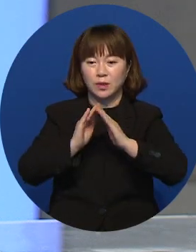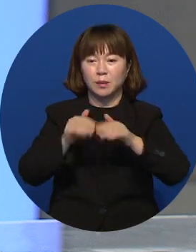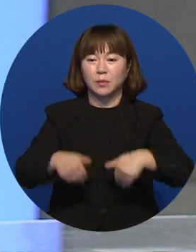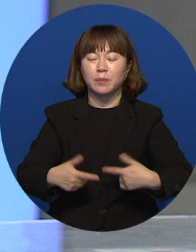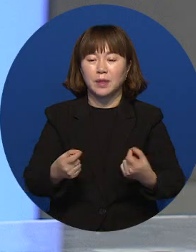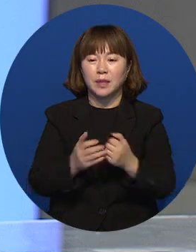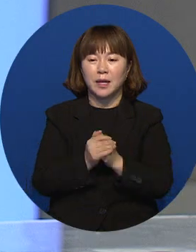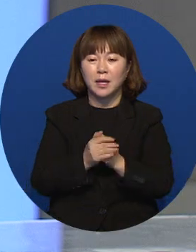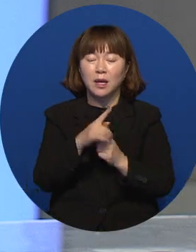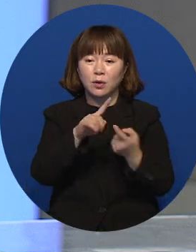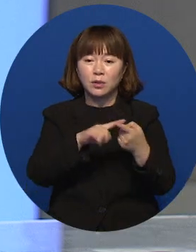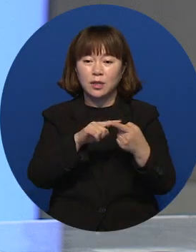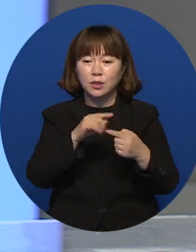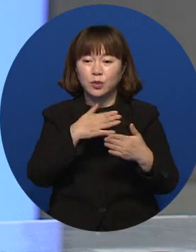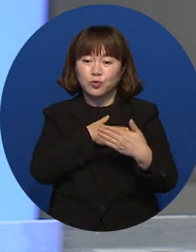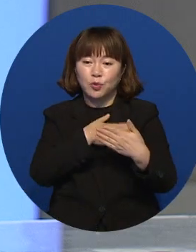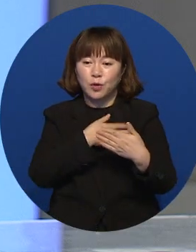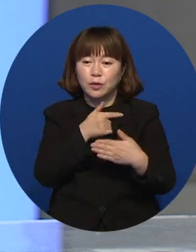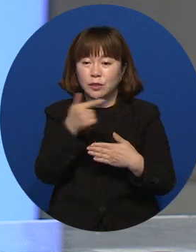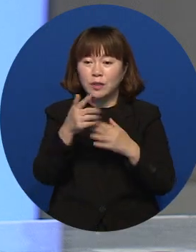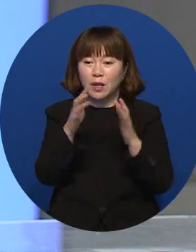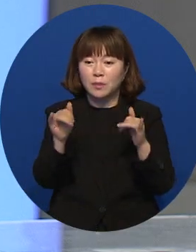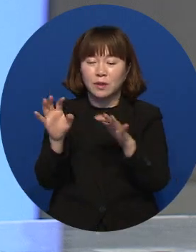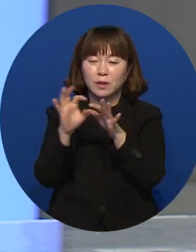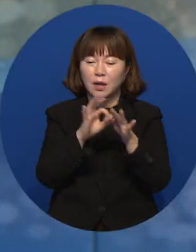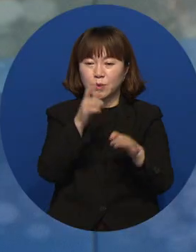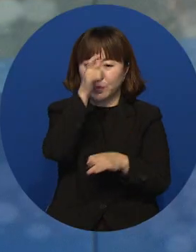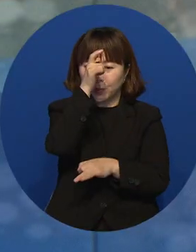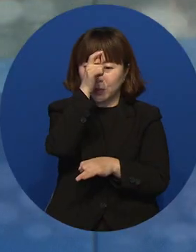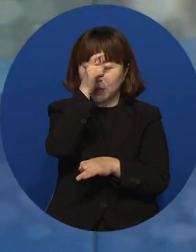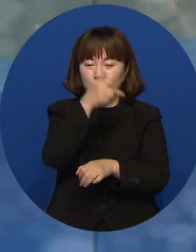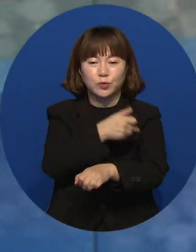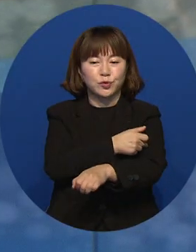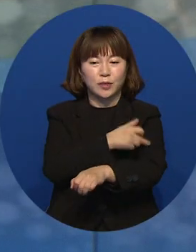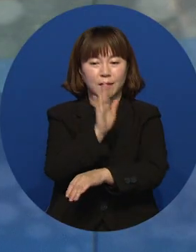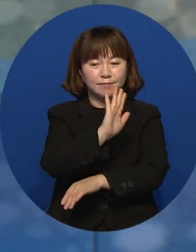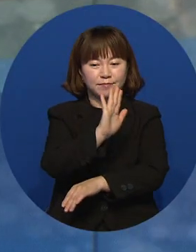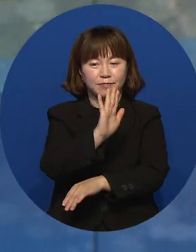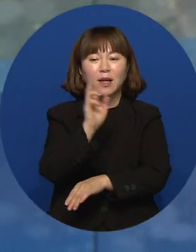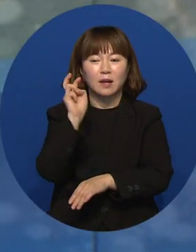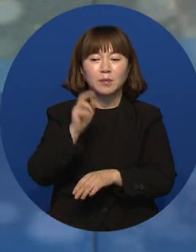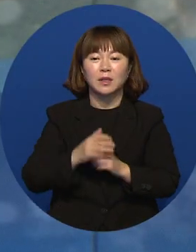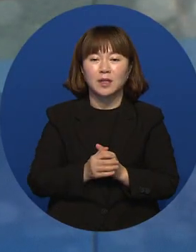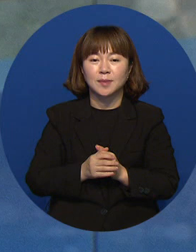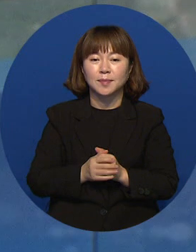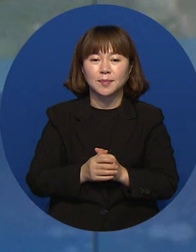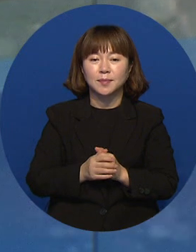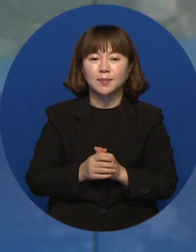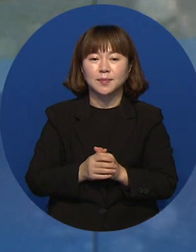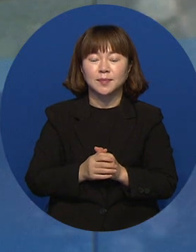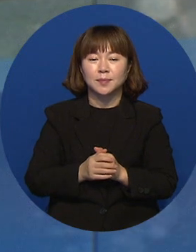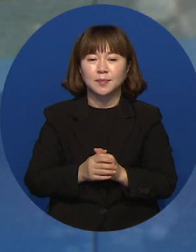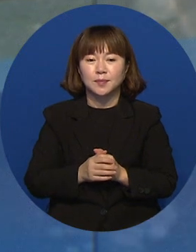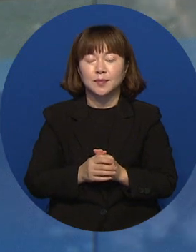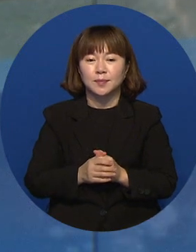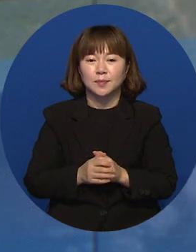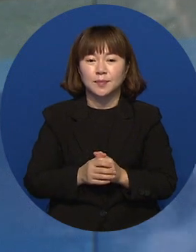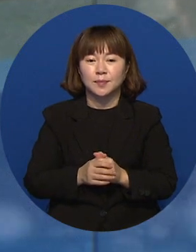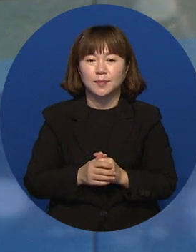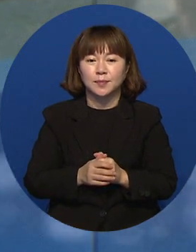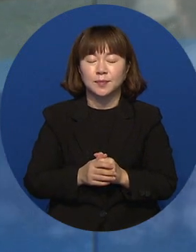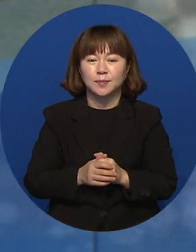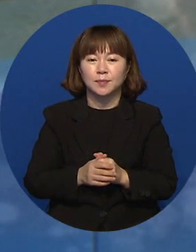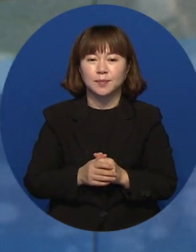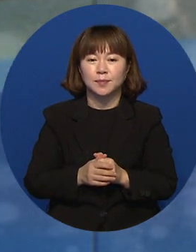계속 안 맞을 거 같은 그런 걱정이 됩니다 그 의 하시니까 전세계에서 지금 세 번째로 70퍼센트 잃었고 요의 예 그